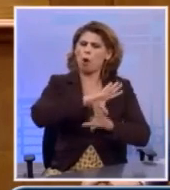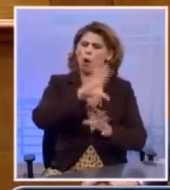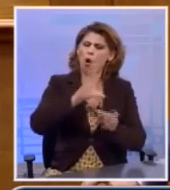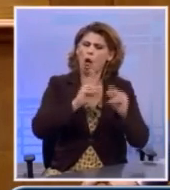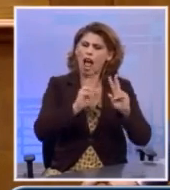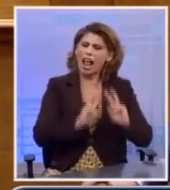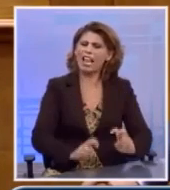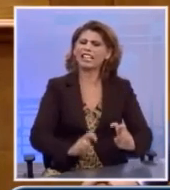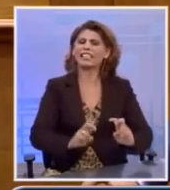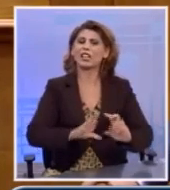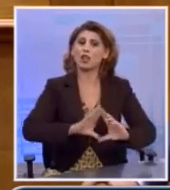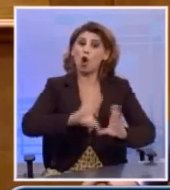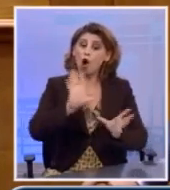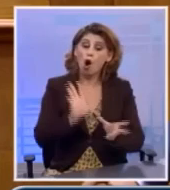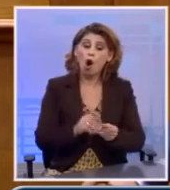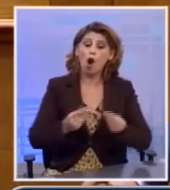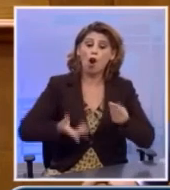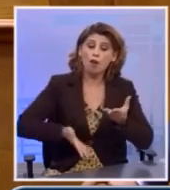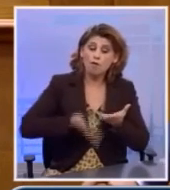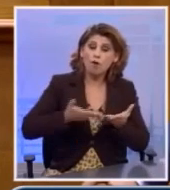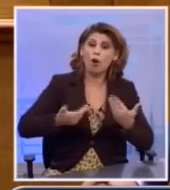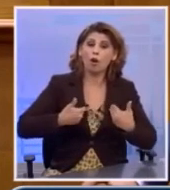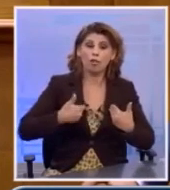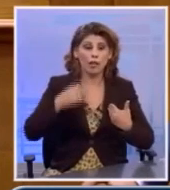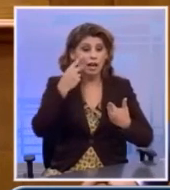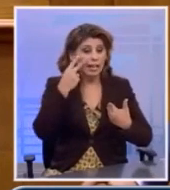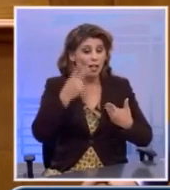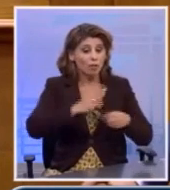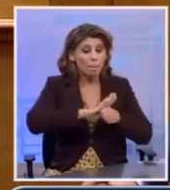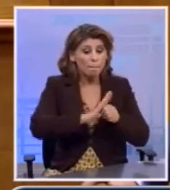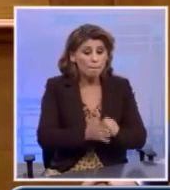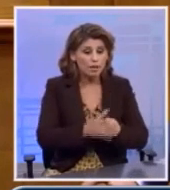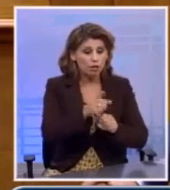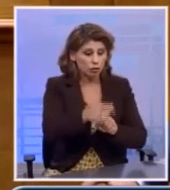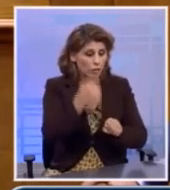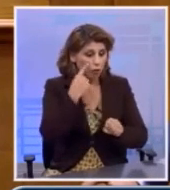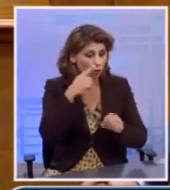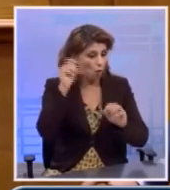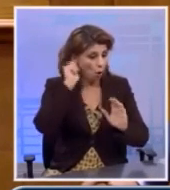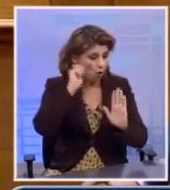ελεκτικές αρχές για την πλήρη ταυτοποίηση, την πλήρη αξιοποίηση και αυτής της λίστας.